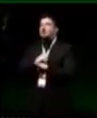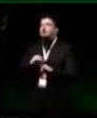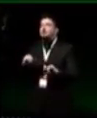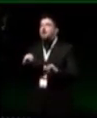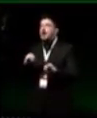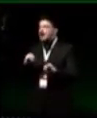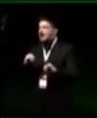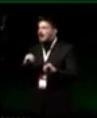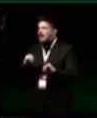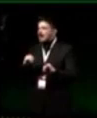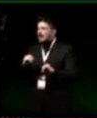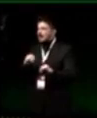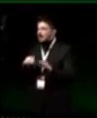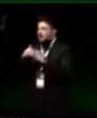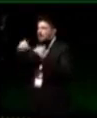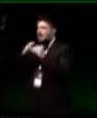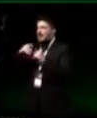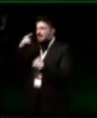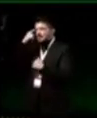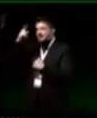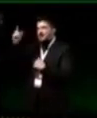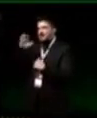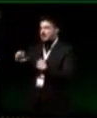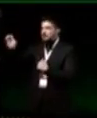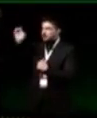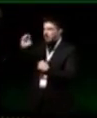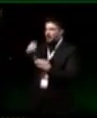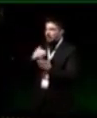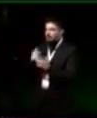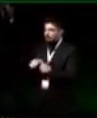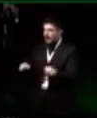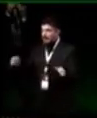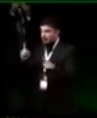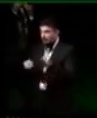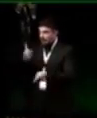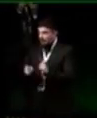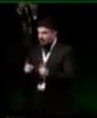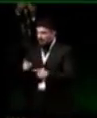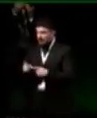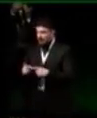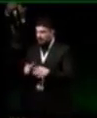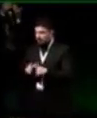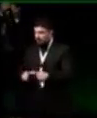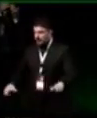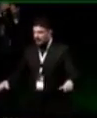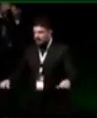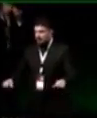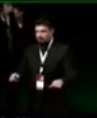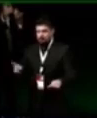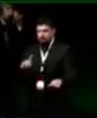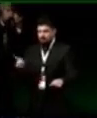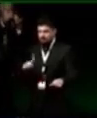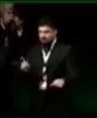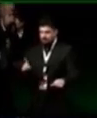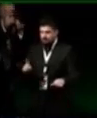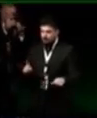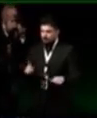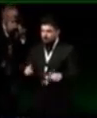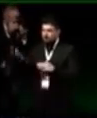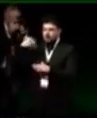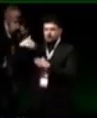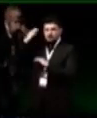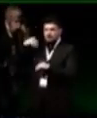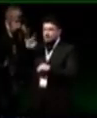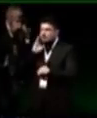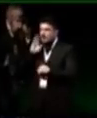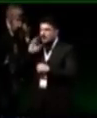costruire un'idea di Europa basata sulla politica e sulla cultura. Cosa fecero allora i padri fondatori,